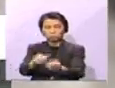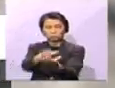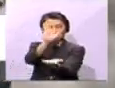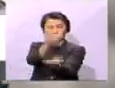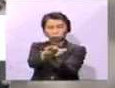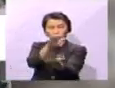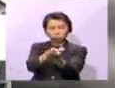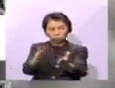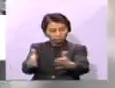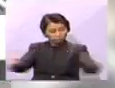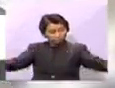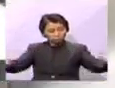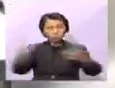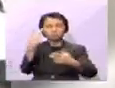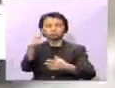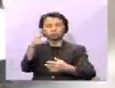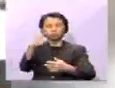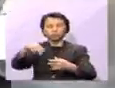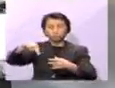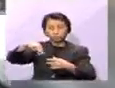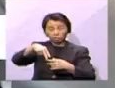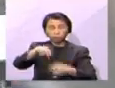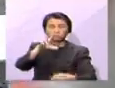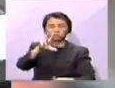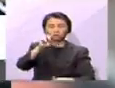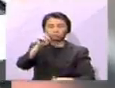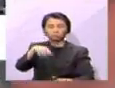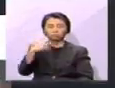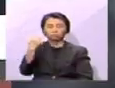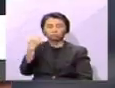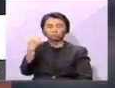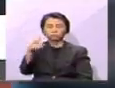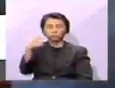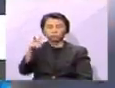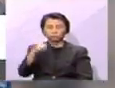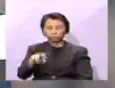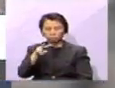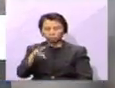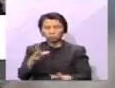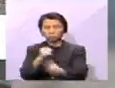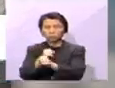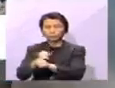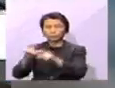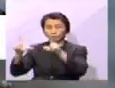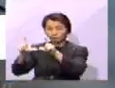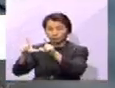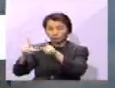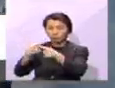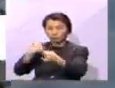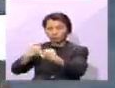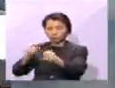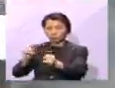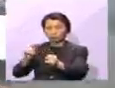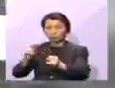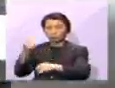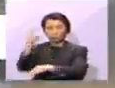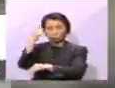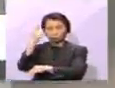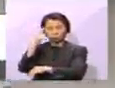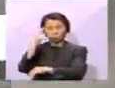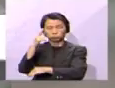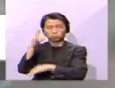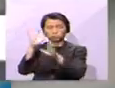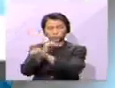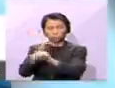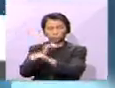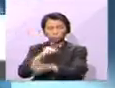buaya sepanjang 12 kaki 30 disember lalu selepas mendapat permit daripada jabatan hutan Sarawak perut buaya